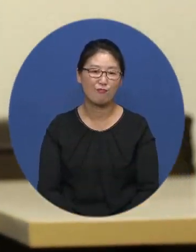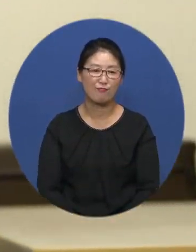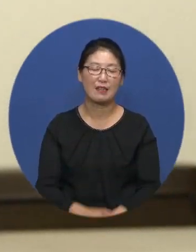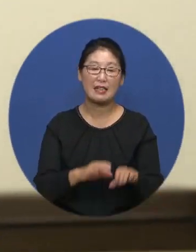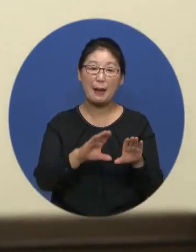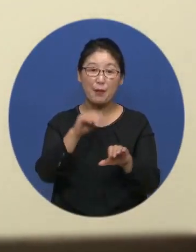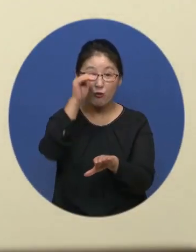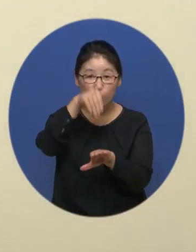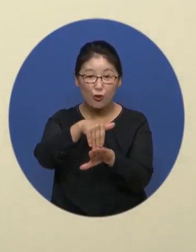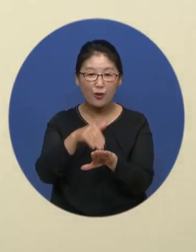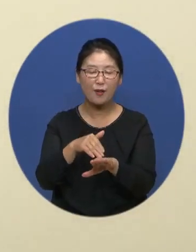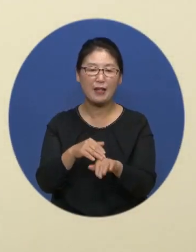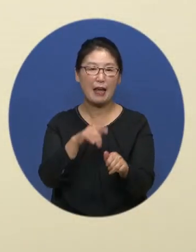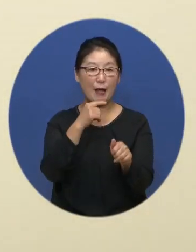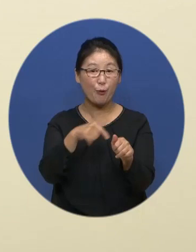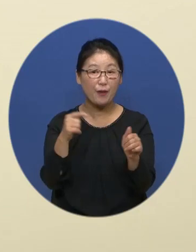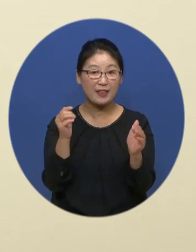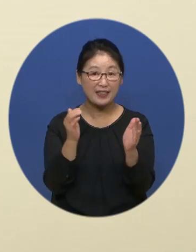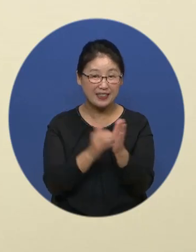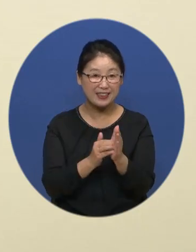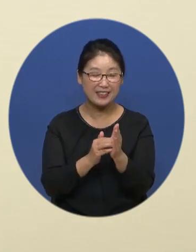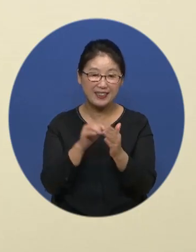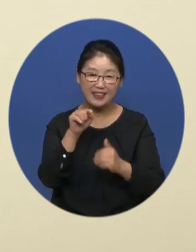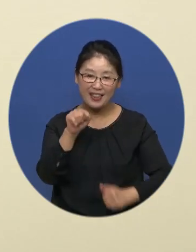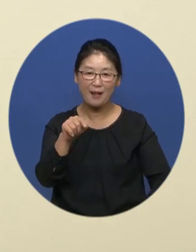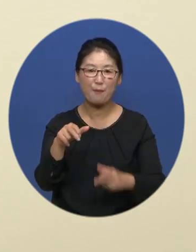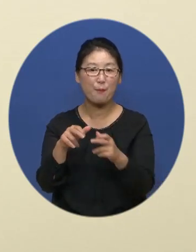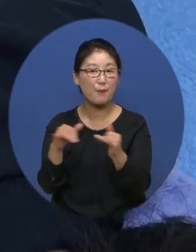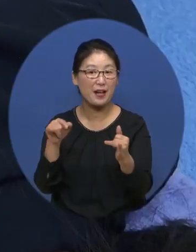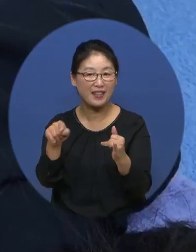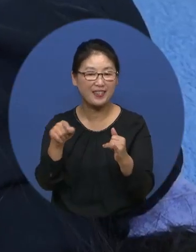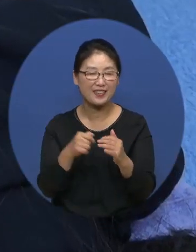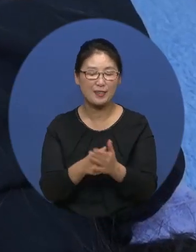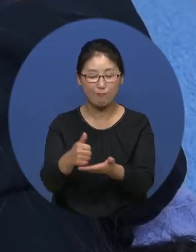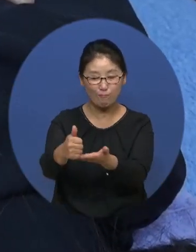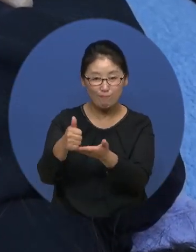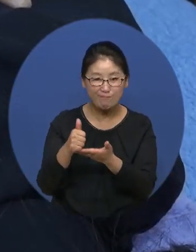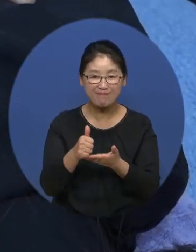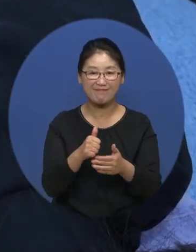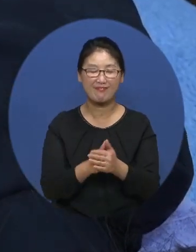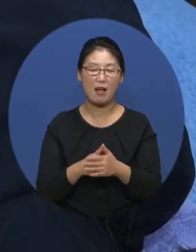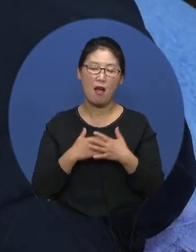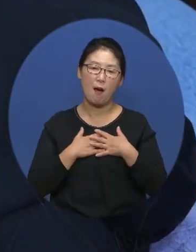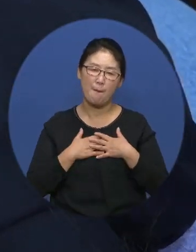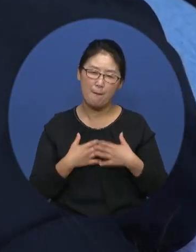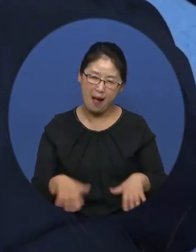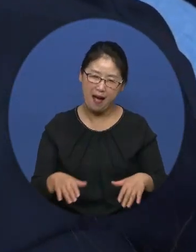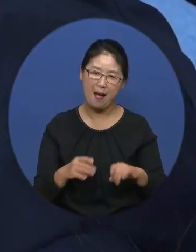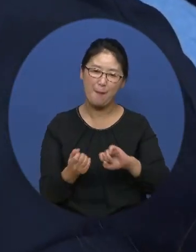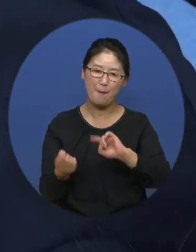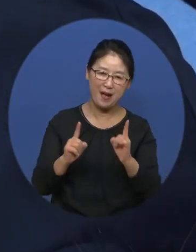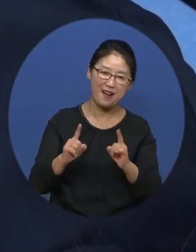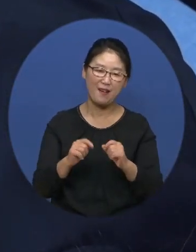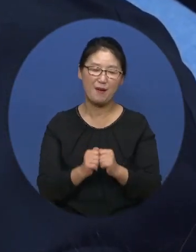교육을 이수한 장애인 헬스키퍼가 고객들의 피로 해소와 건강 관리를 도와주고 있었습니다.